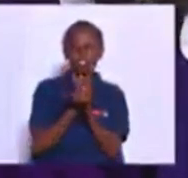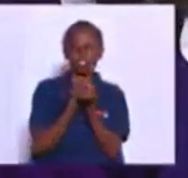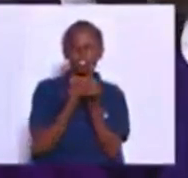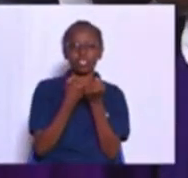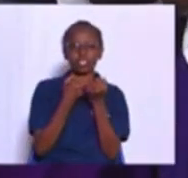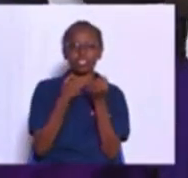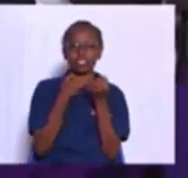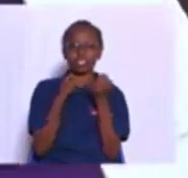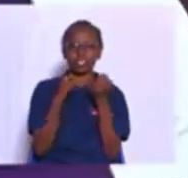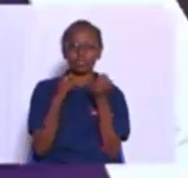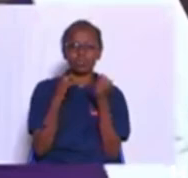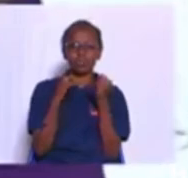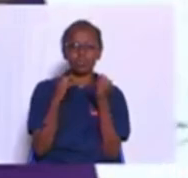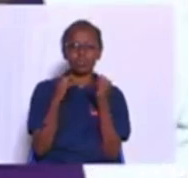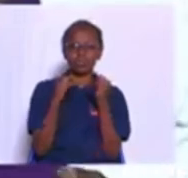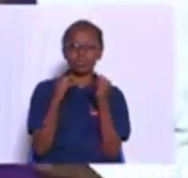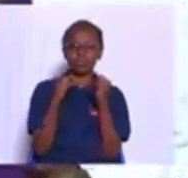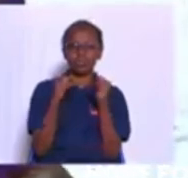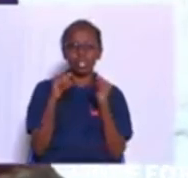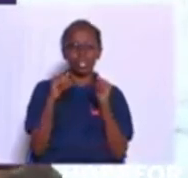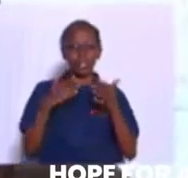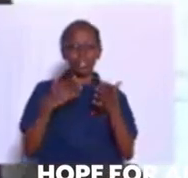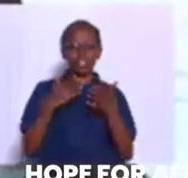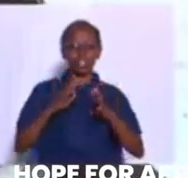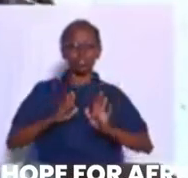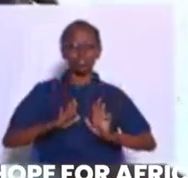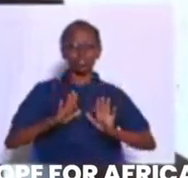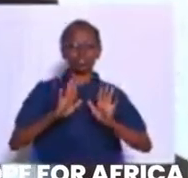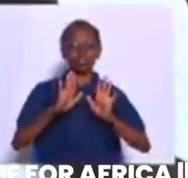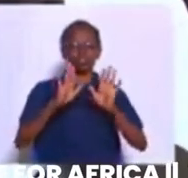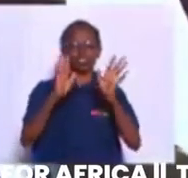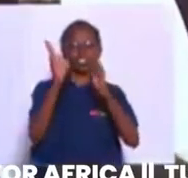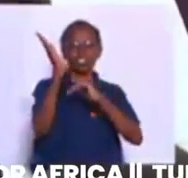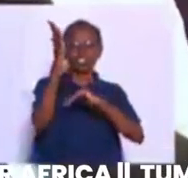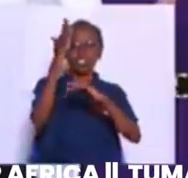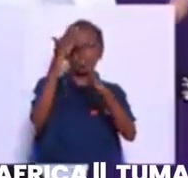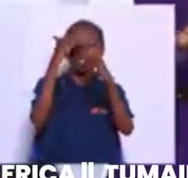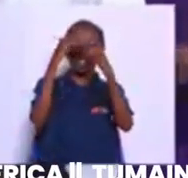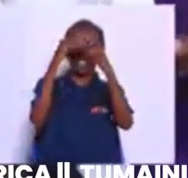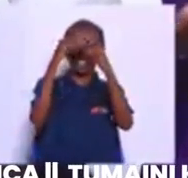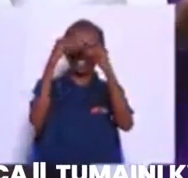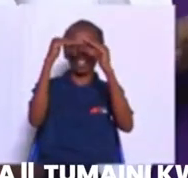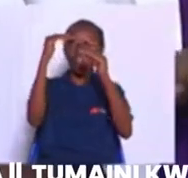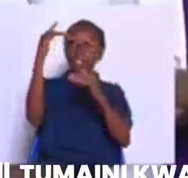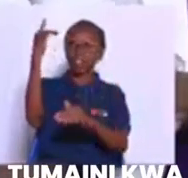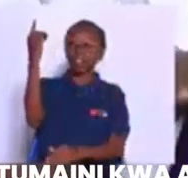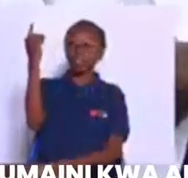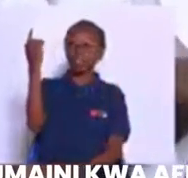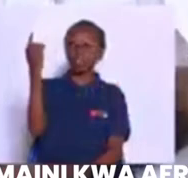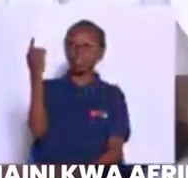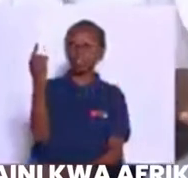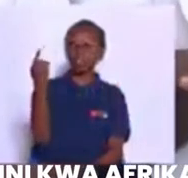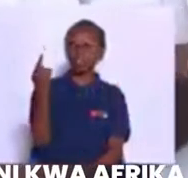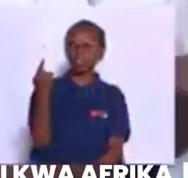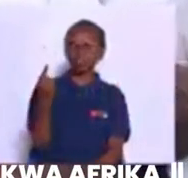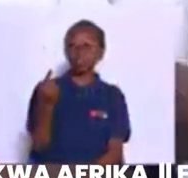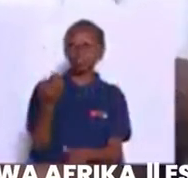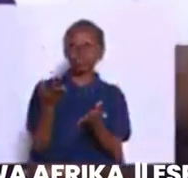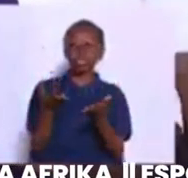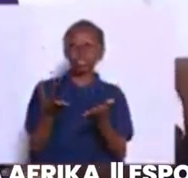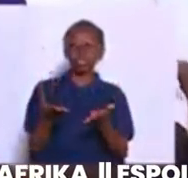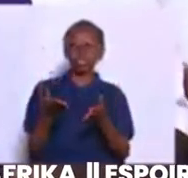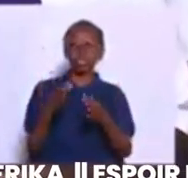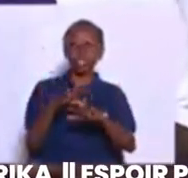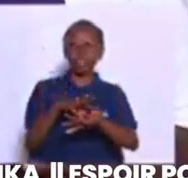tumekombolewa. Aliacha enzi yake mbinguni, ameshuka kwetu hapa chini.